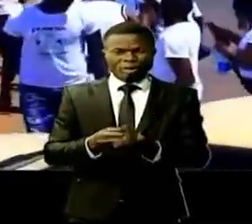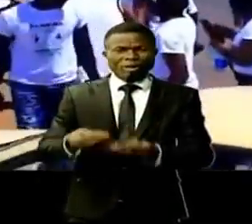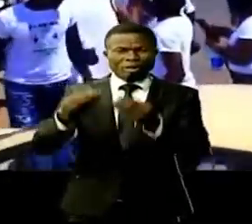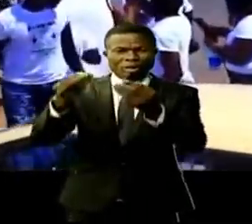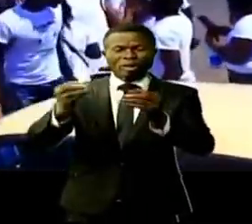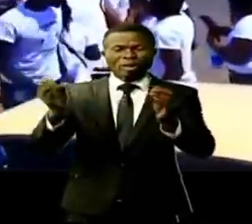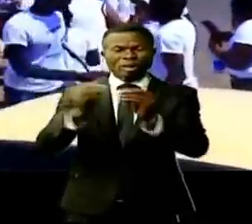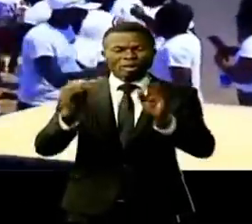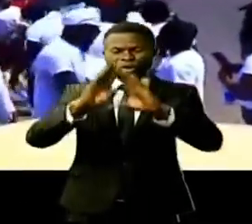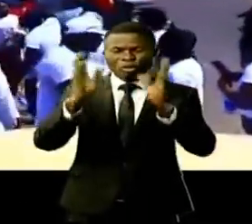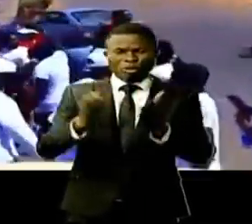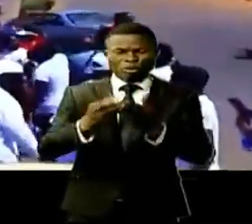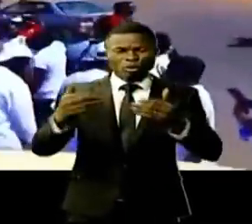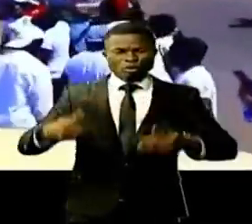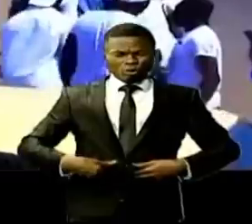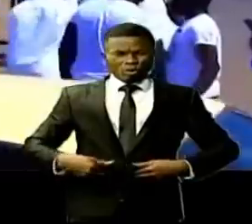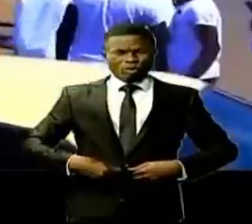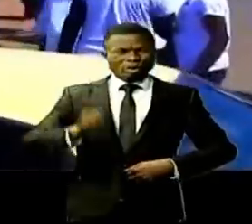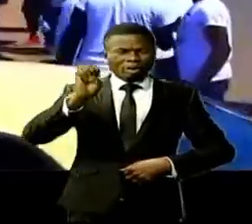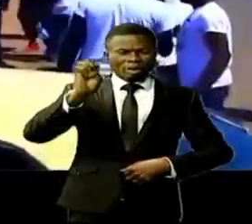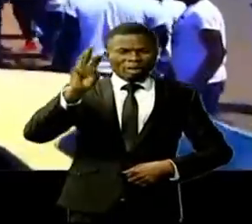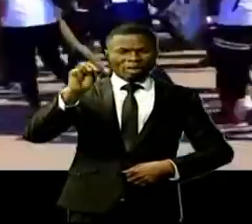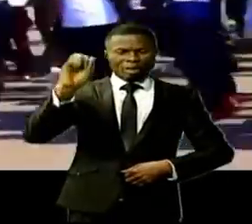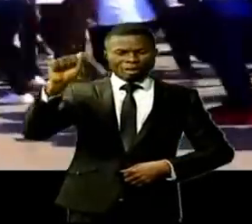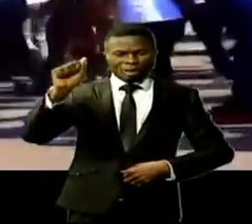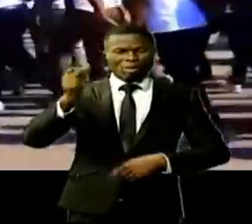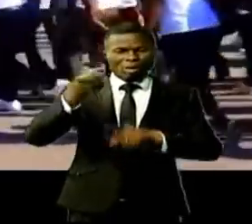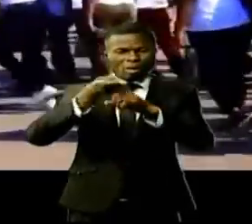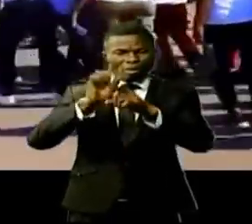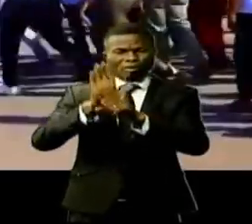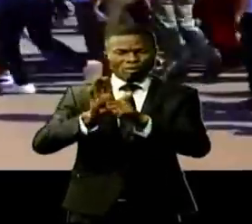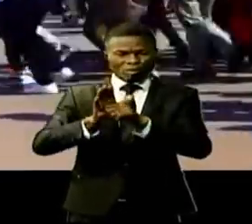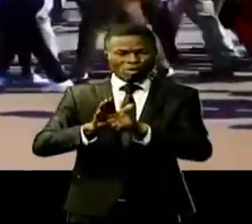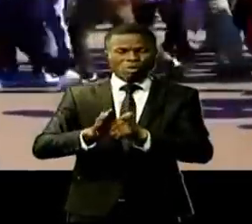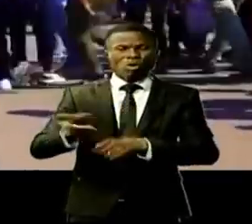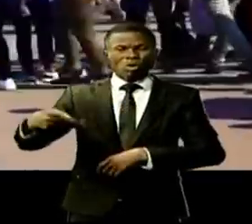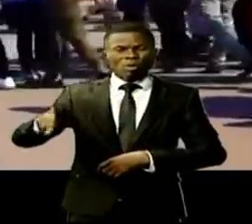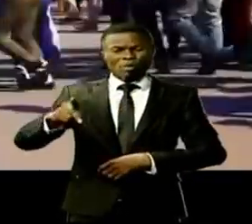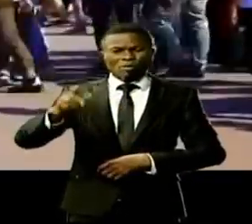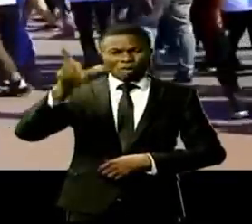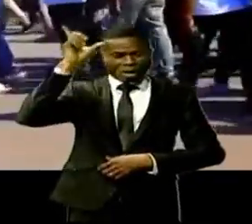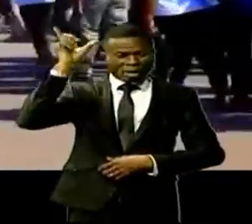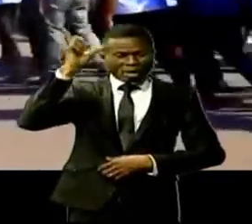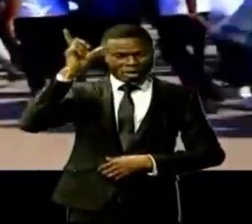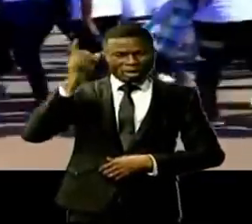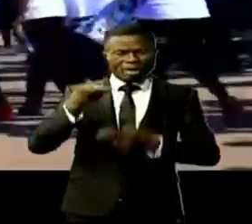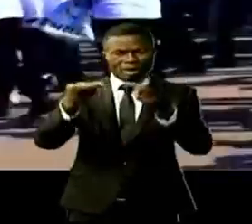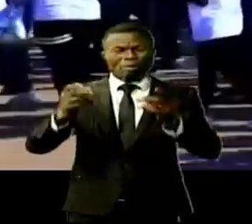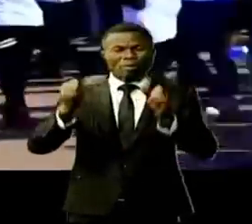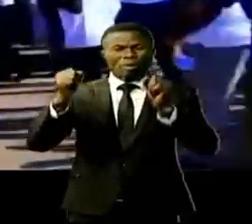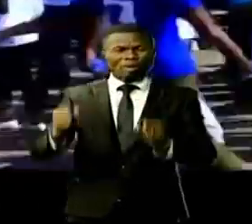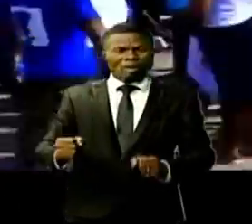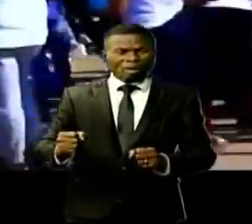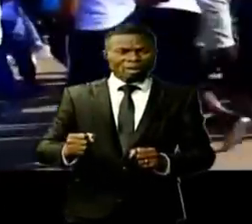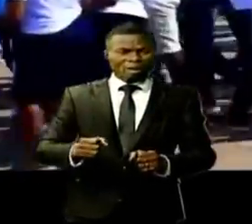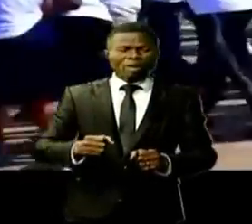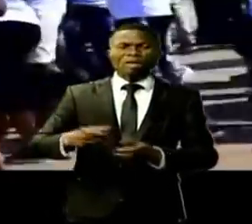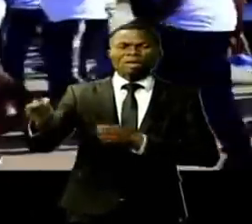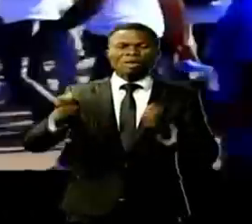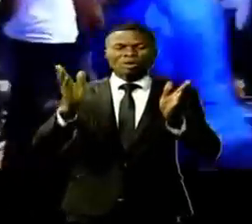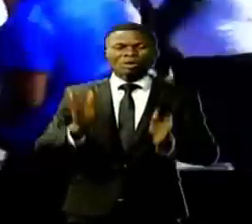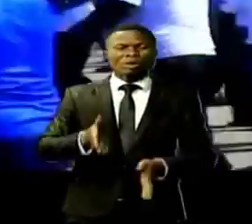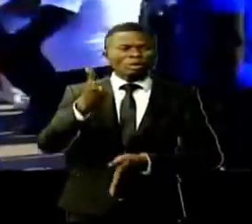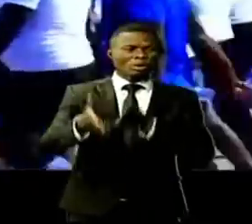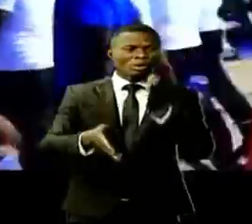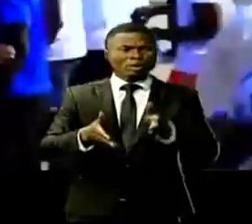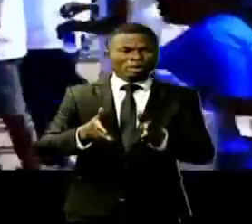les jeunes Imba venus des différents coins de la province du Haut-Katanga. Tout est parti de la place de la gare SNCC. Les marcheurs ont